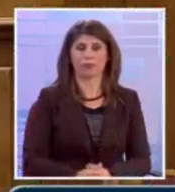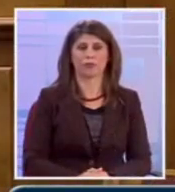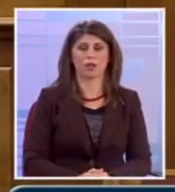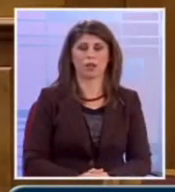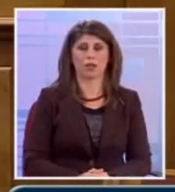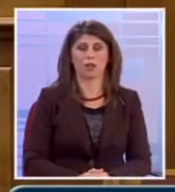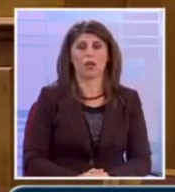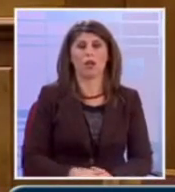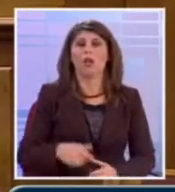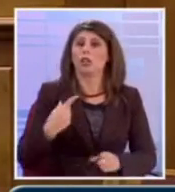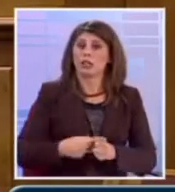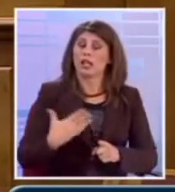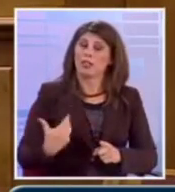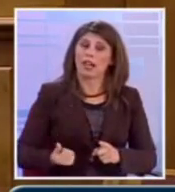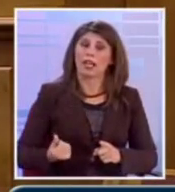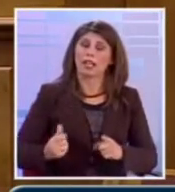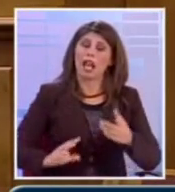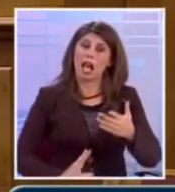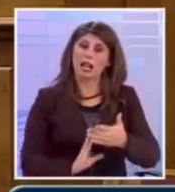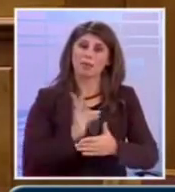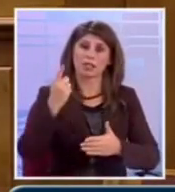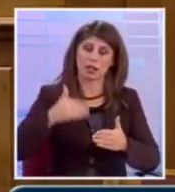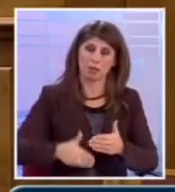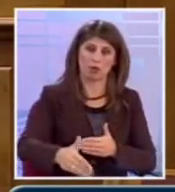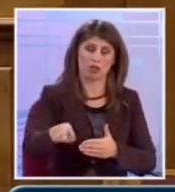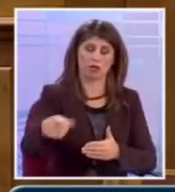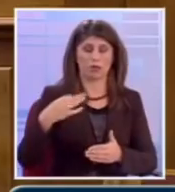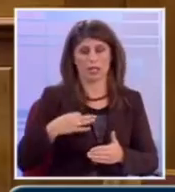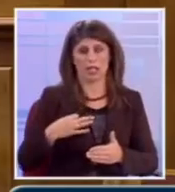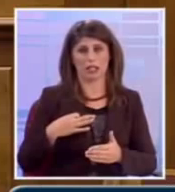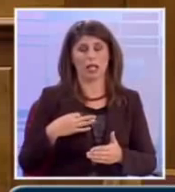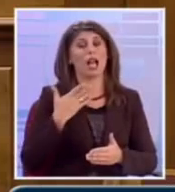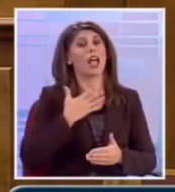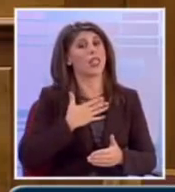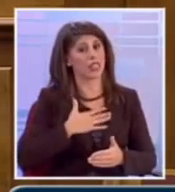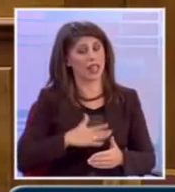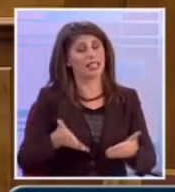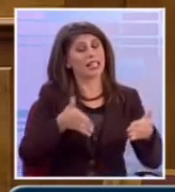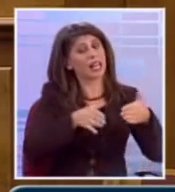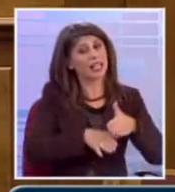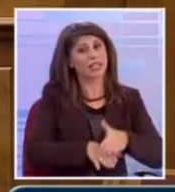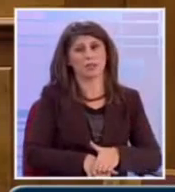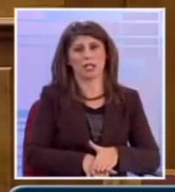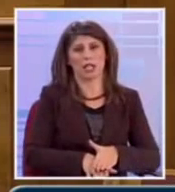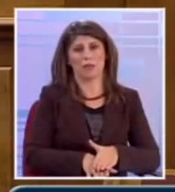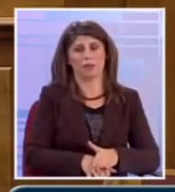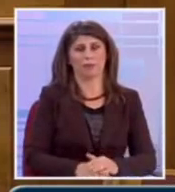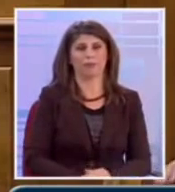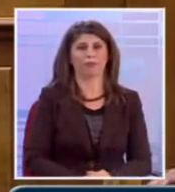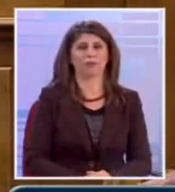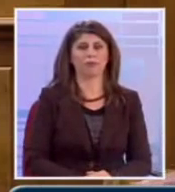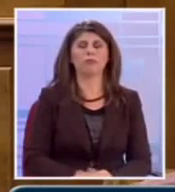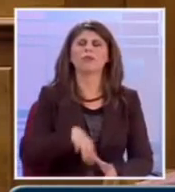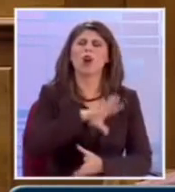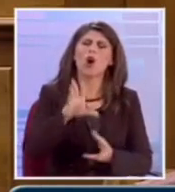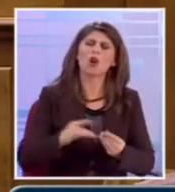ότι η χώρα έχει αναπτυξιακή προοπτική. Αυτό μας λέγατε. Θέλετε να κρύψετε όλος α